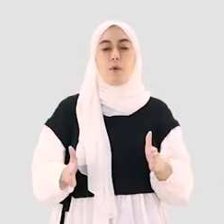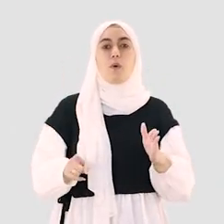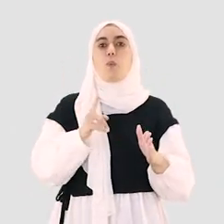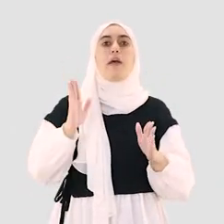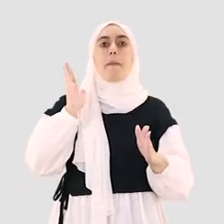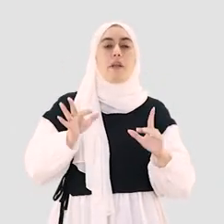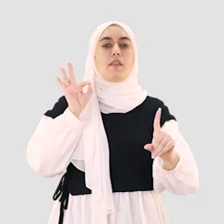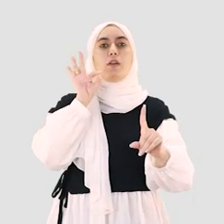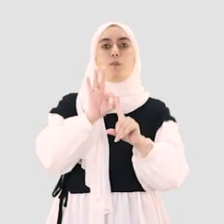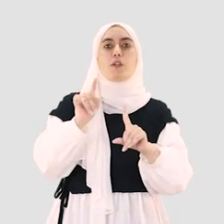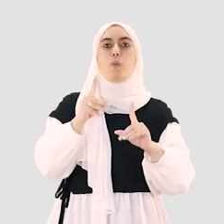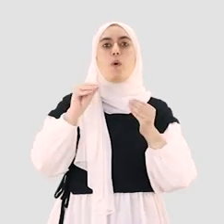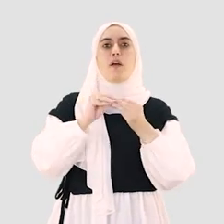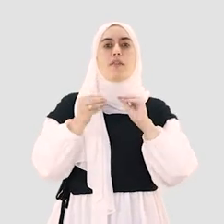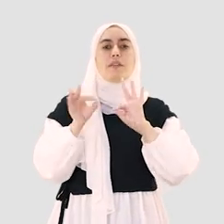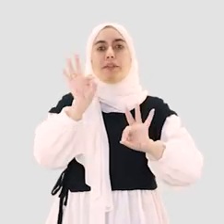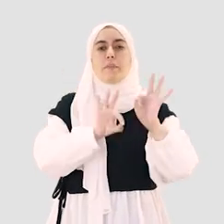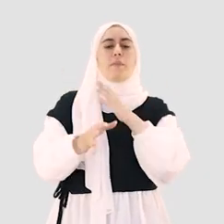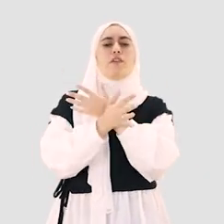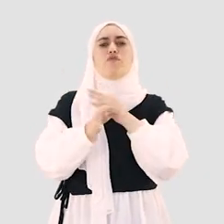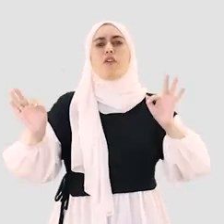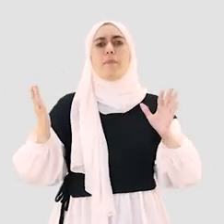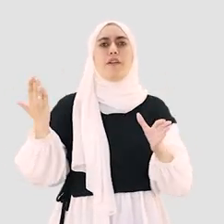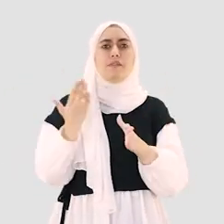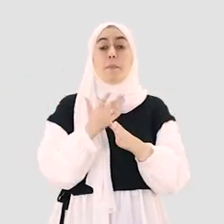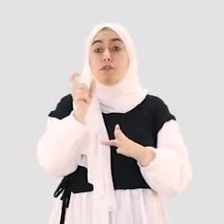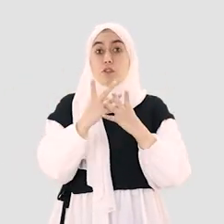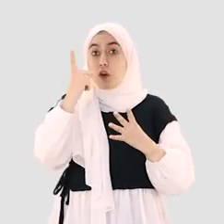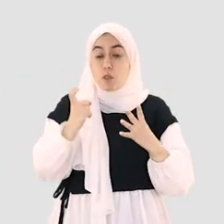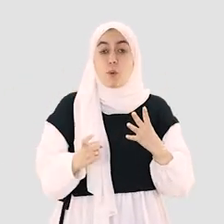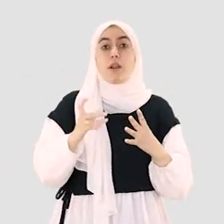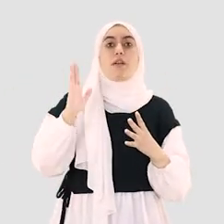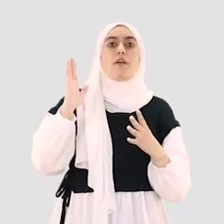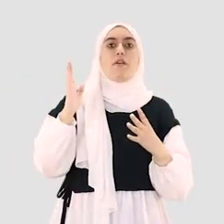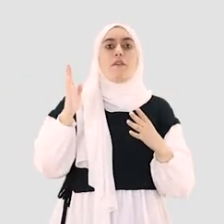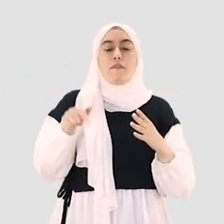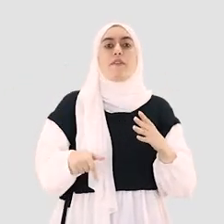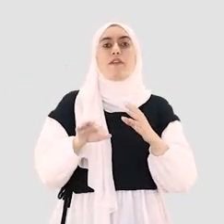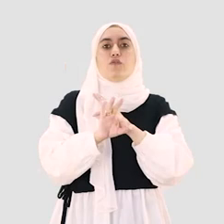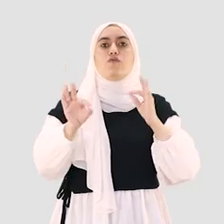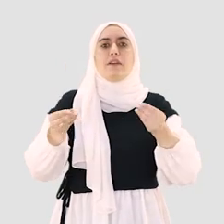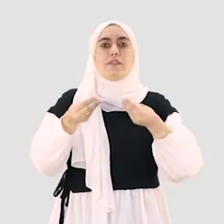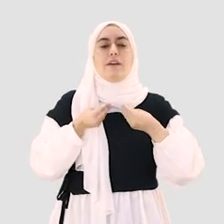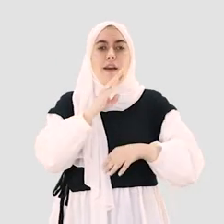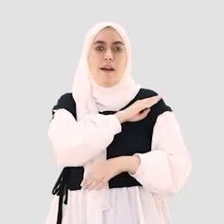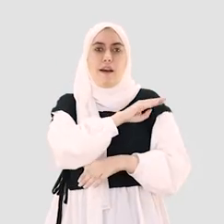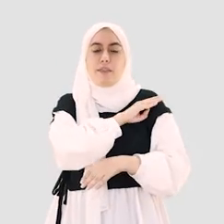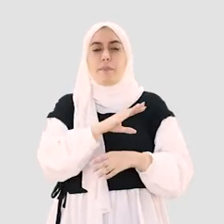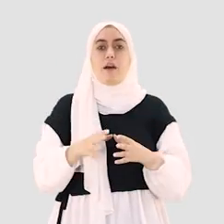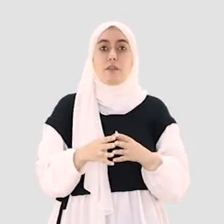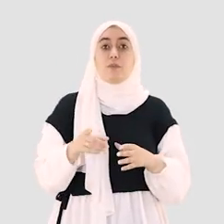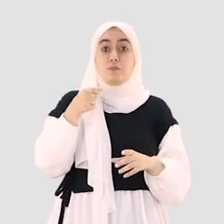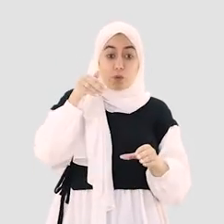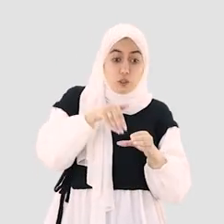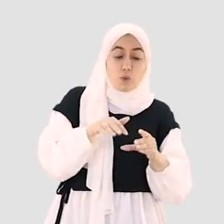التيسيريه المعقوله وامكانيه الوصول والتصميم الشامل لضمان حصول الاشخاص ذوي الاعاقه على